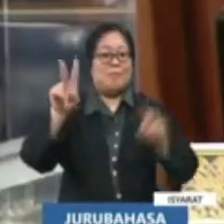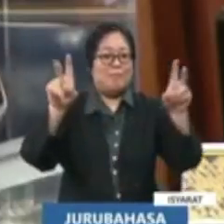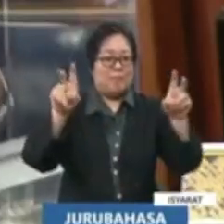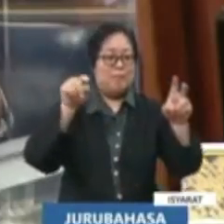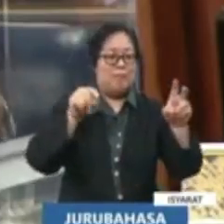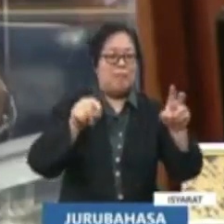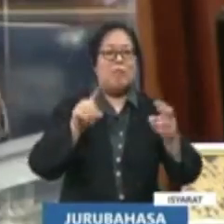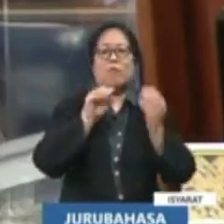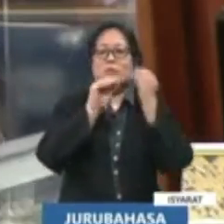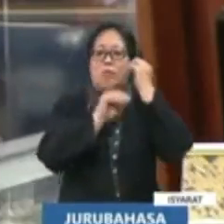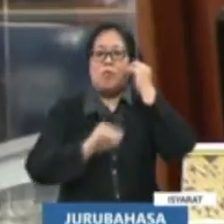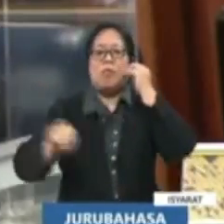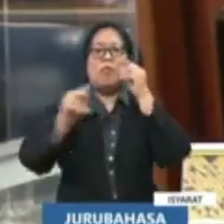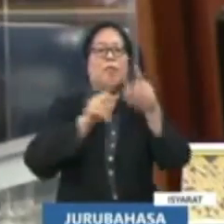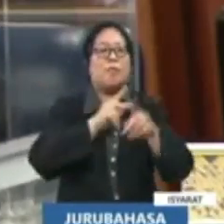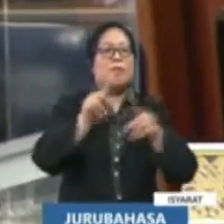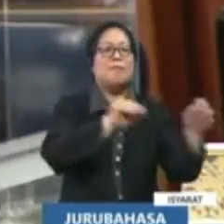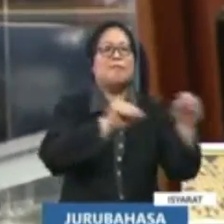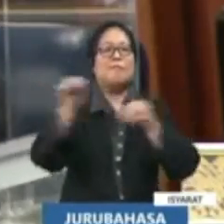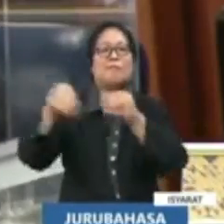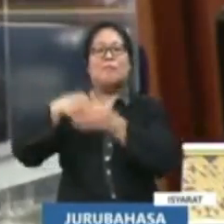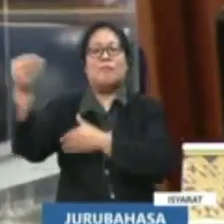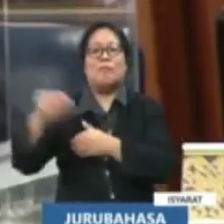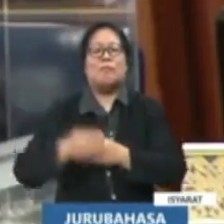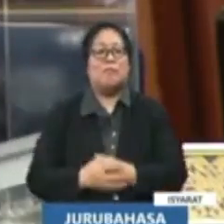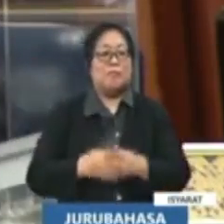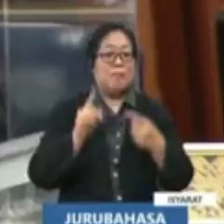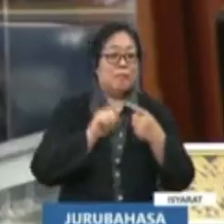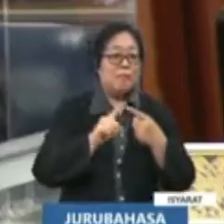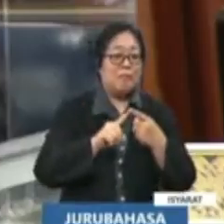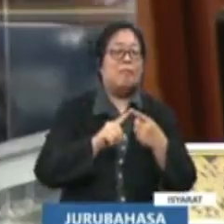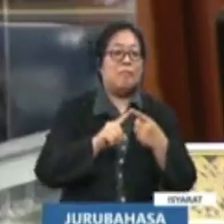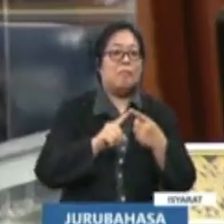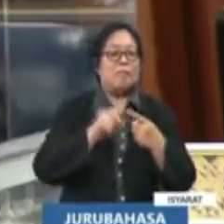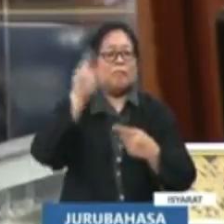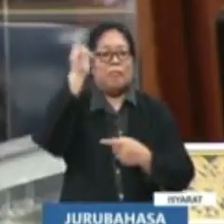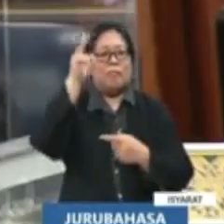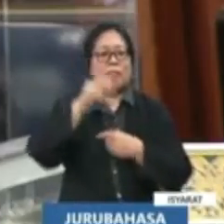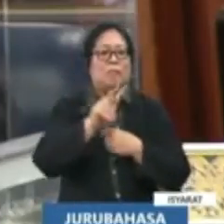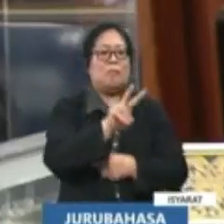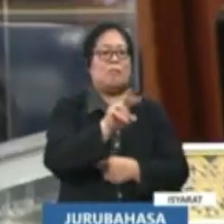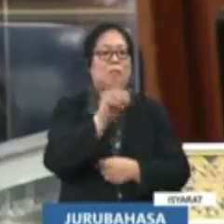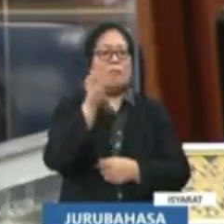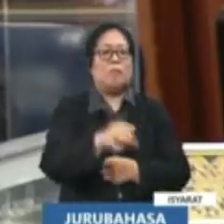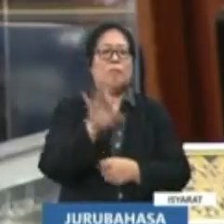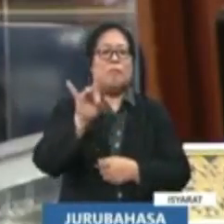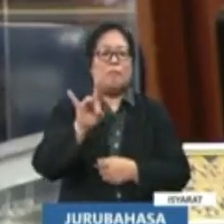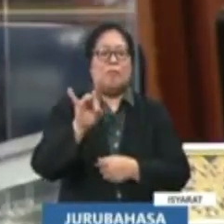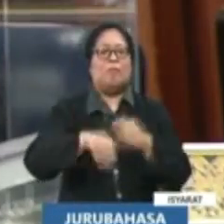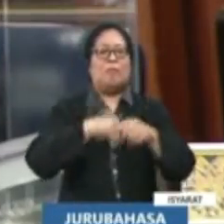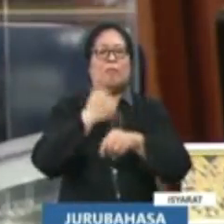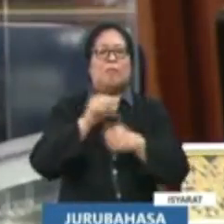yaitu dokter-dok paka berhijrah keluar yang pertamanya kerajaannya pada 20 bulan 8 telah menunjukkan